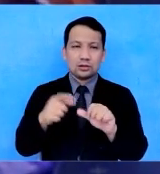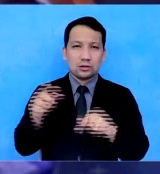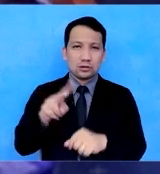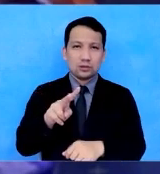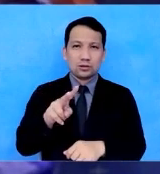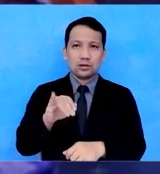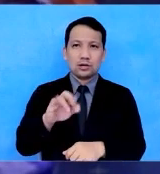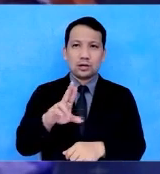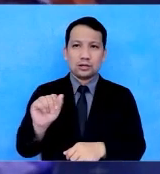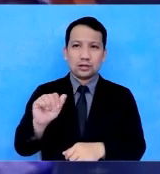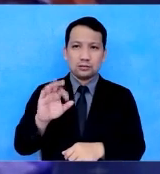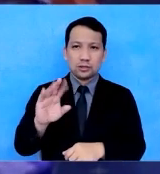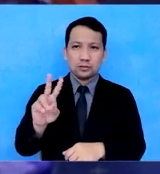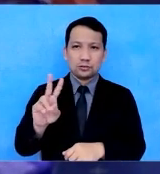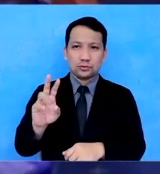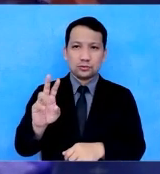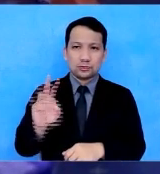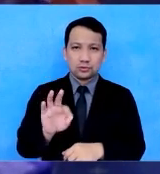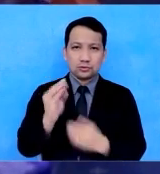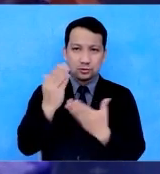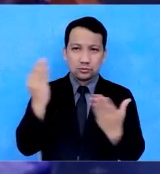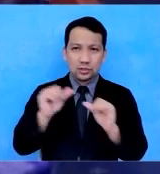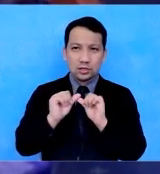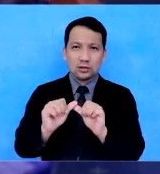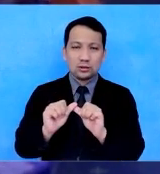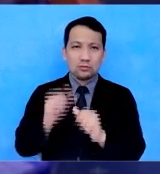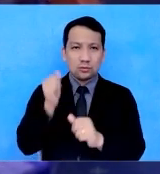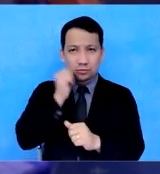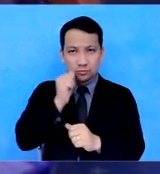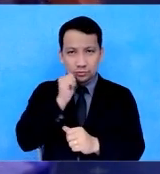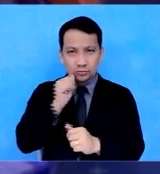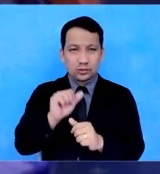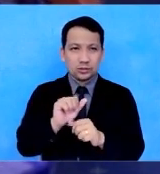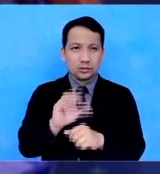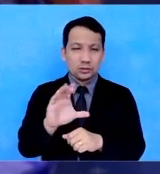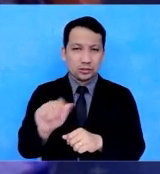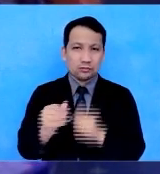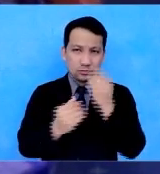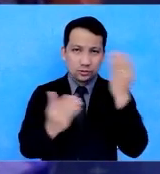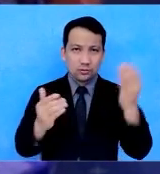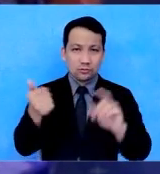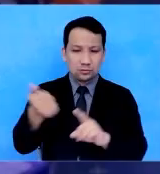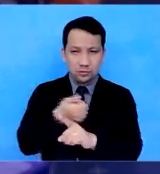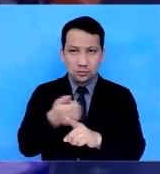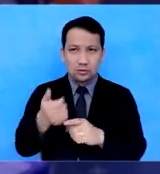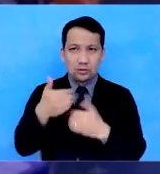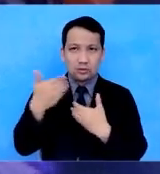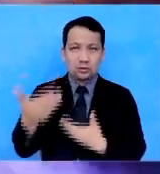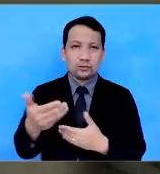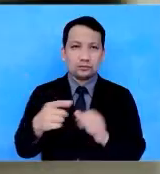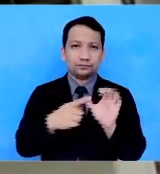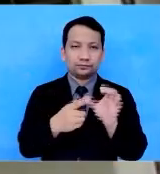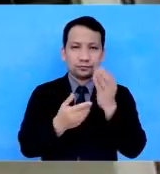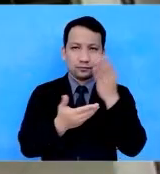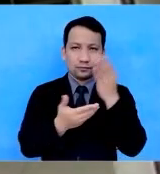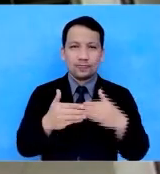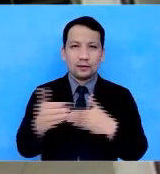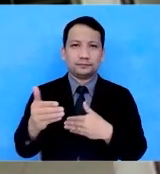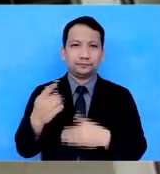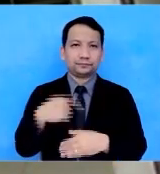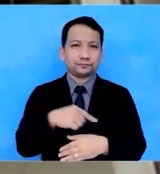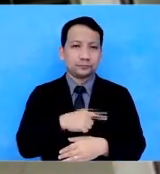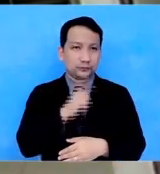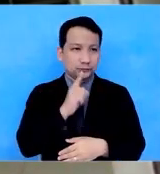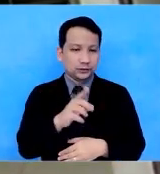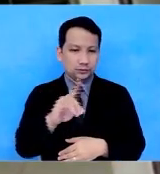RA 9262 o ang Violence Against Women and Children Act dahil sa pagmamaltrato daw sa kanilang mga Pinay na kasintahan. Pero para sa